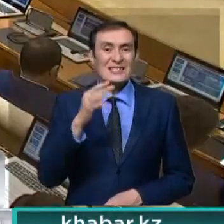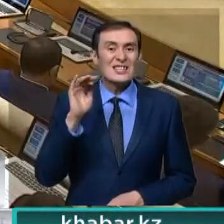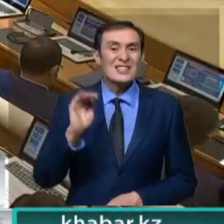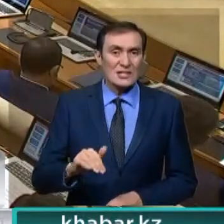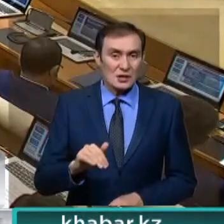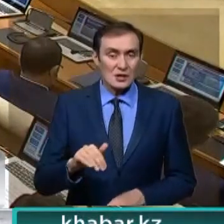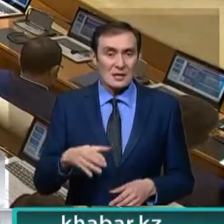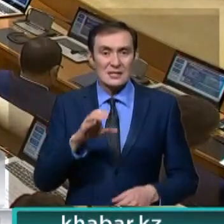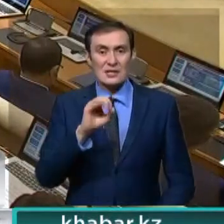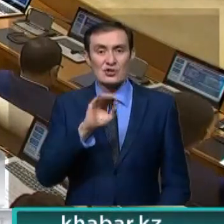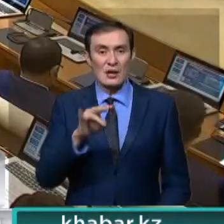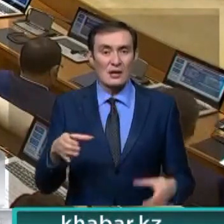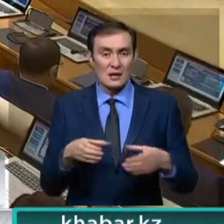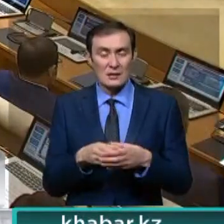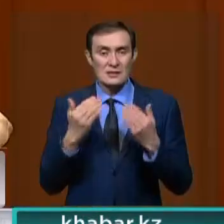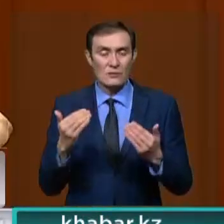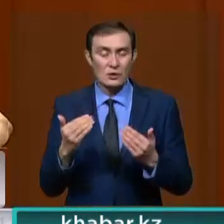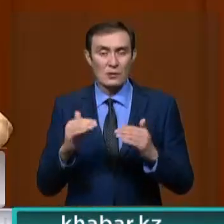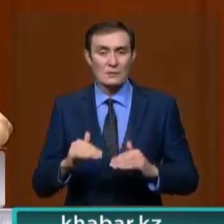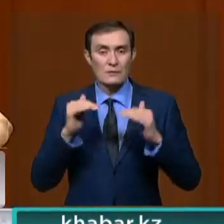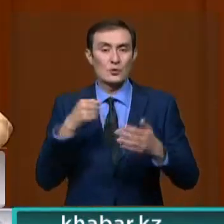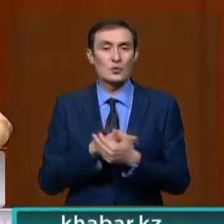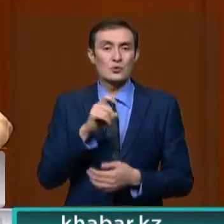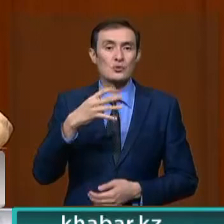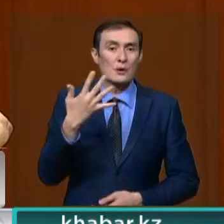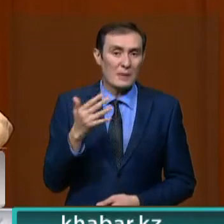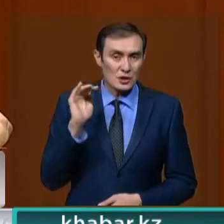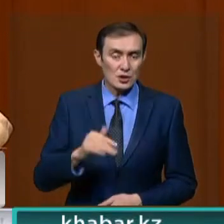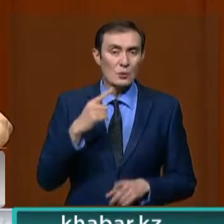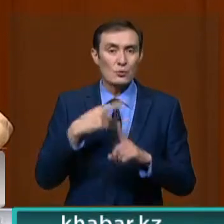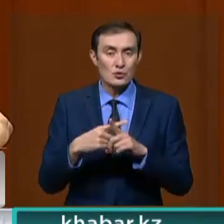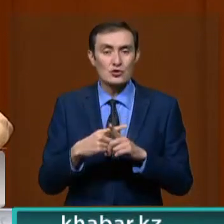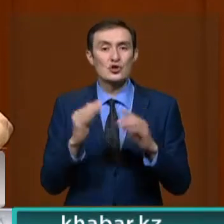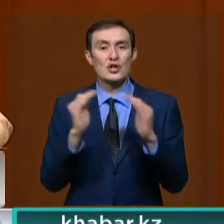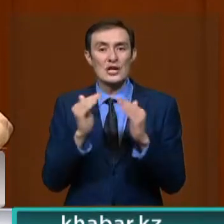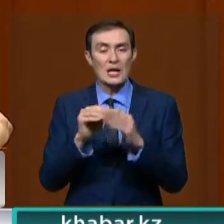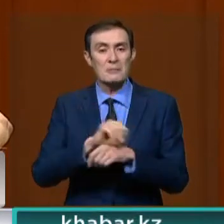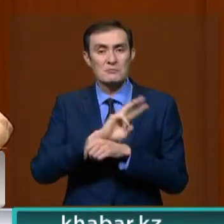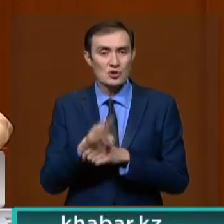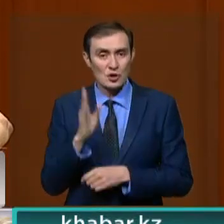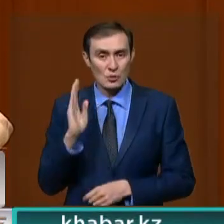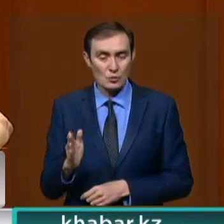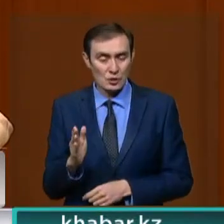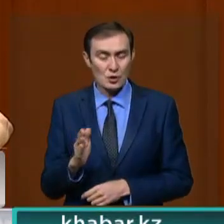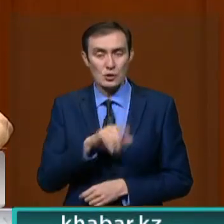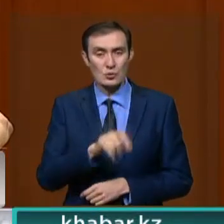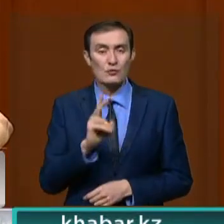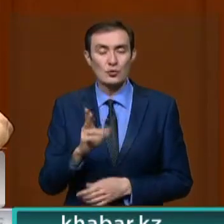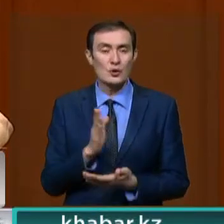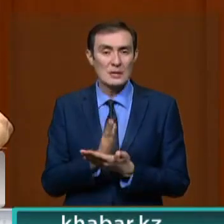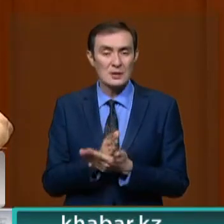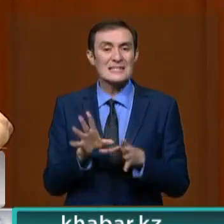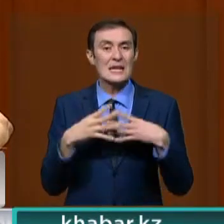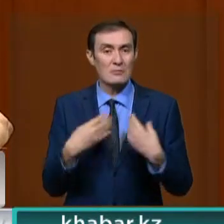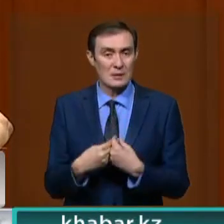тысячи сержантского состава. Сегодня поднимается до 145 и плюс жилищное обеспечение тех сотрудников, которые не имеют